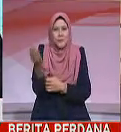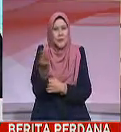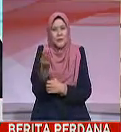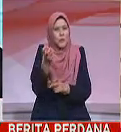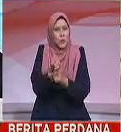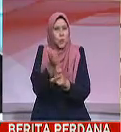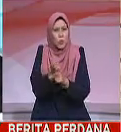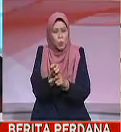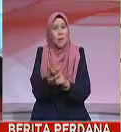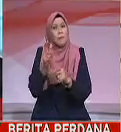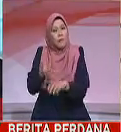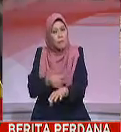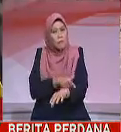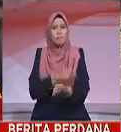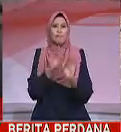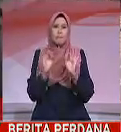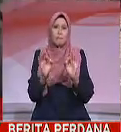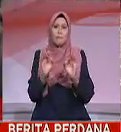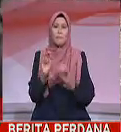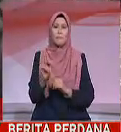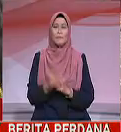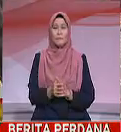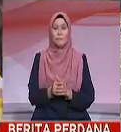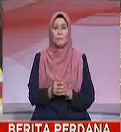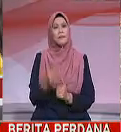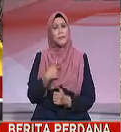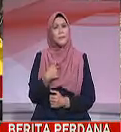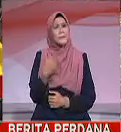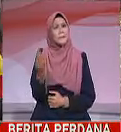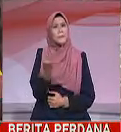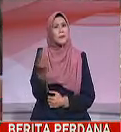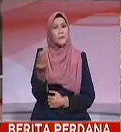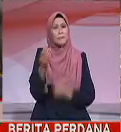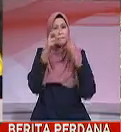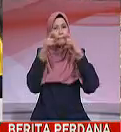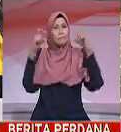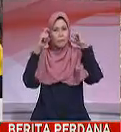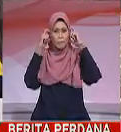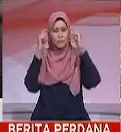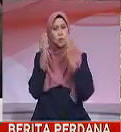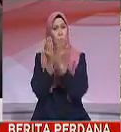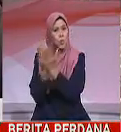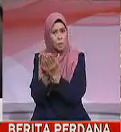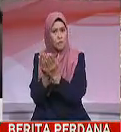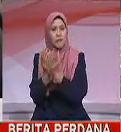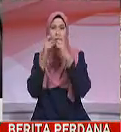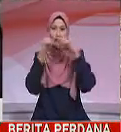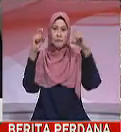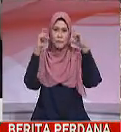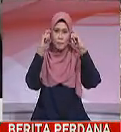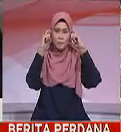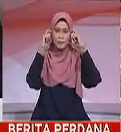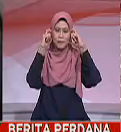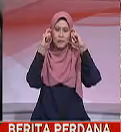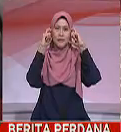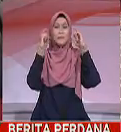susahlah sikit dan lama tu okeylah. Saya dah biasa dah pakai mask. Kat sekolah dah pakai mask. Lepas tu kat